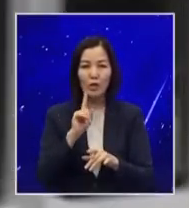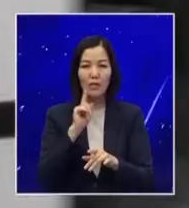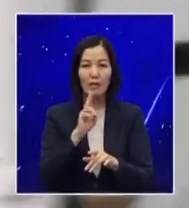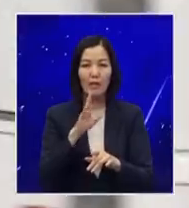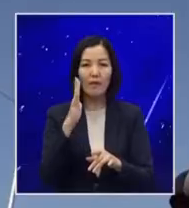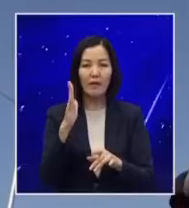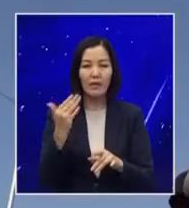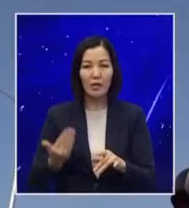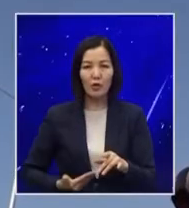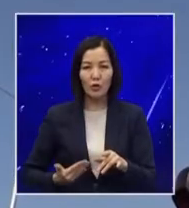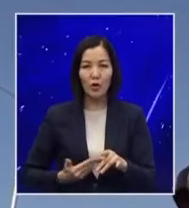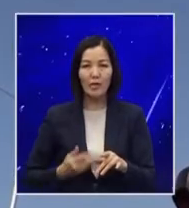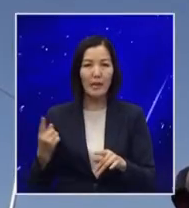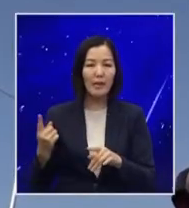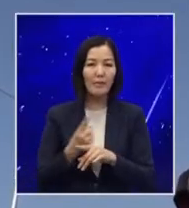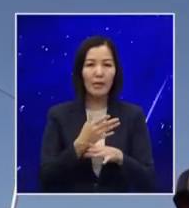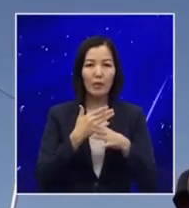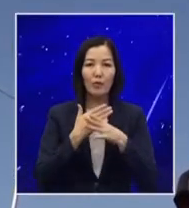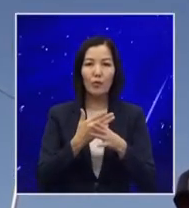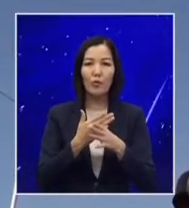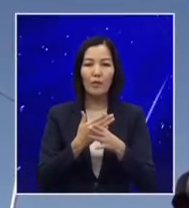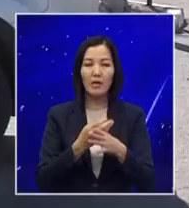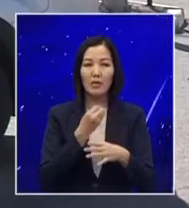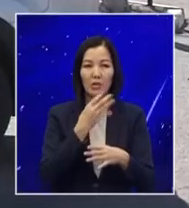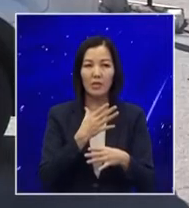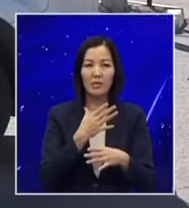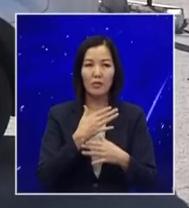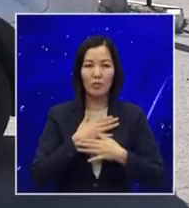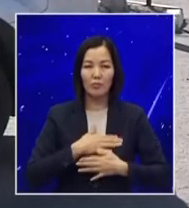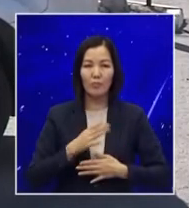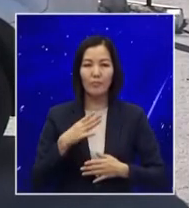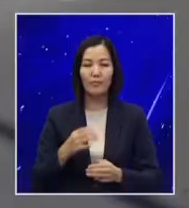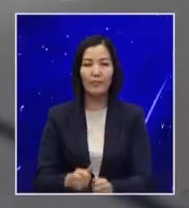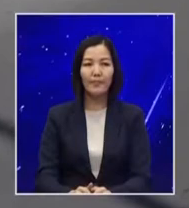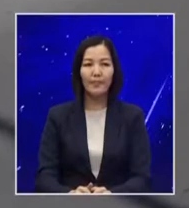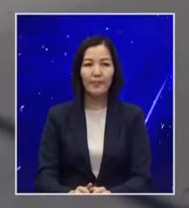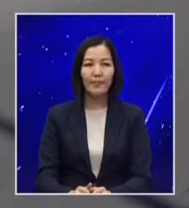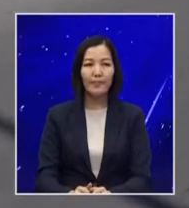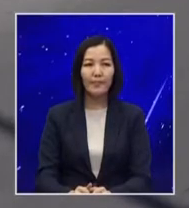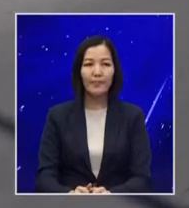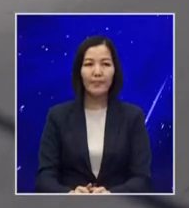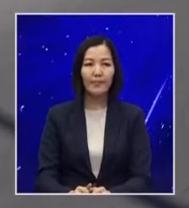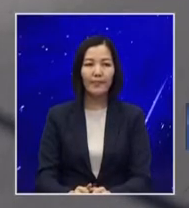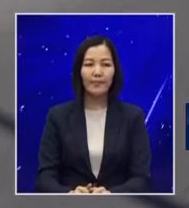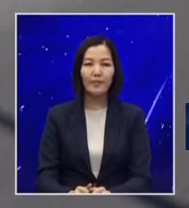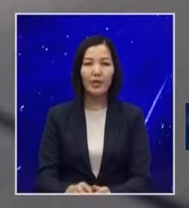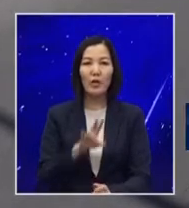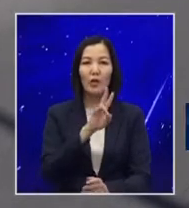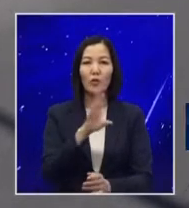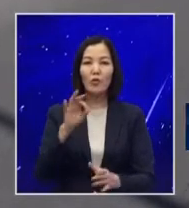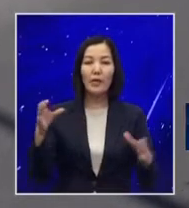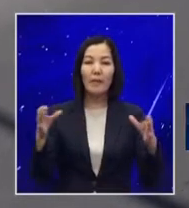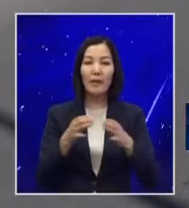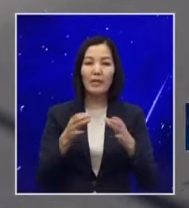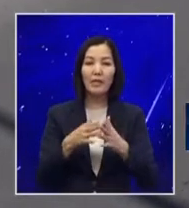күнелтіп жүрген оған бір реттік көмек айтарлықтай жәрдем болыпты. выразить большую благодарность. Нұротан партиясының